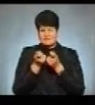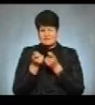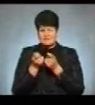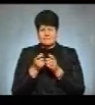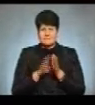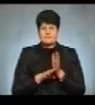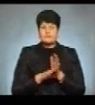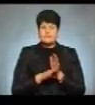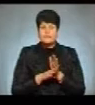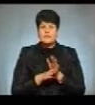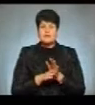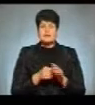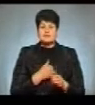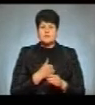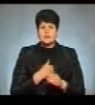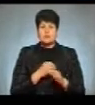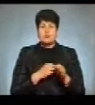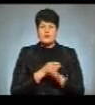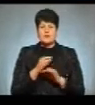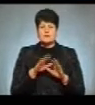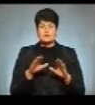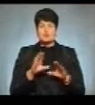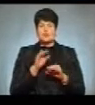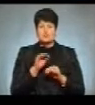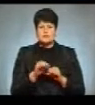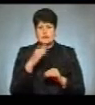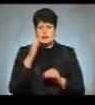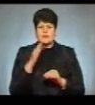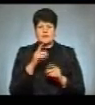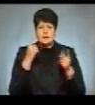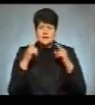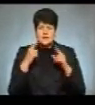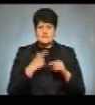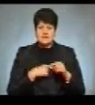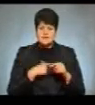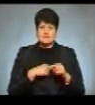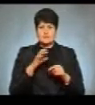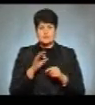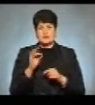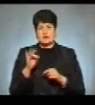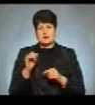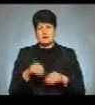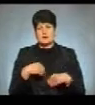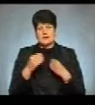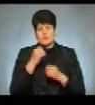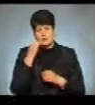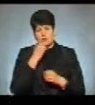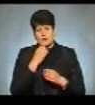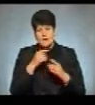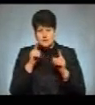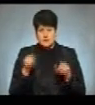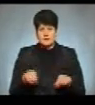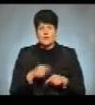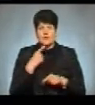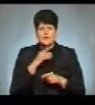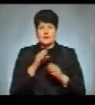маленькі. Ініціатор проєкту Леонід Бицюра дітям, які озвучили казки від себе, та координатора проєкту Оксана Ратужняк, вручив подяки. Він каже, диски